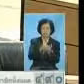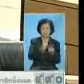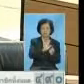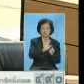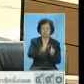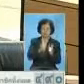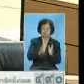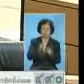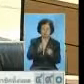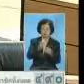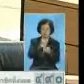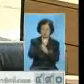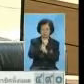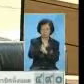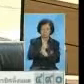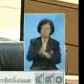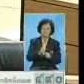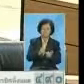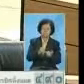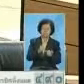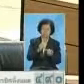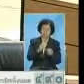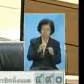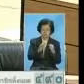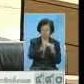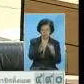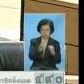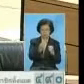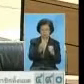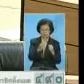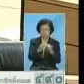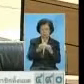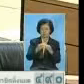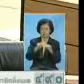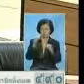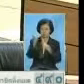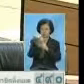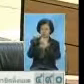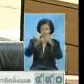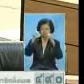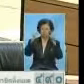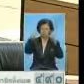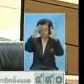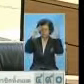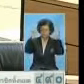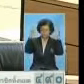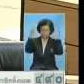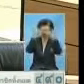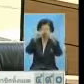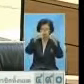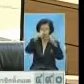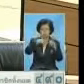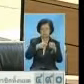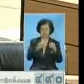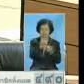ชุม3ประเทศที่เป็นผู้ผลิตยักษ์ใหญ่ของโลกก็คือมาเลอินโดและไทยและในวันนั้นนายกทักษิณเป็นคนบ